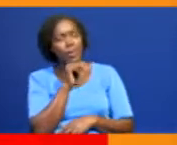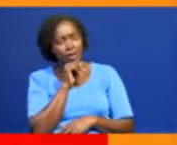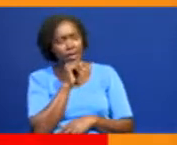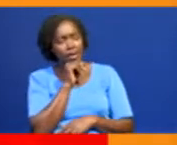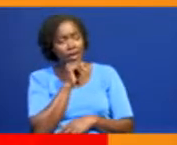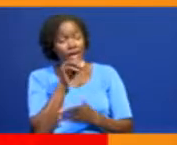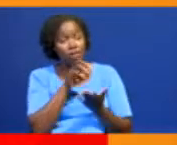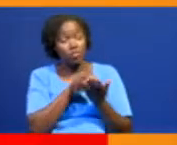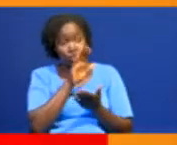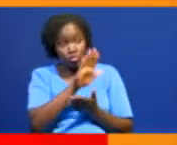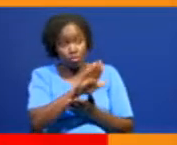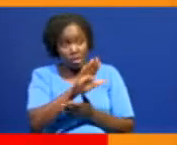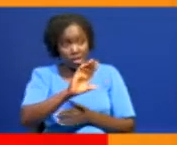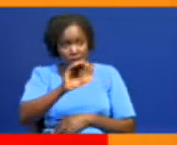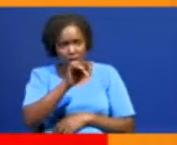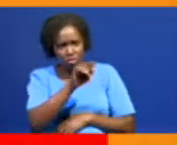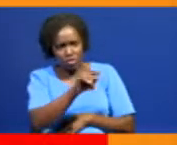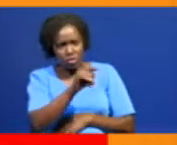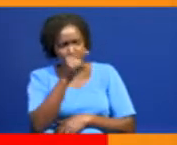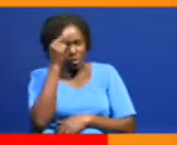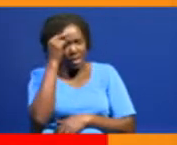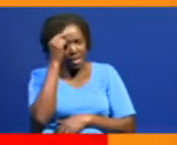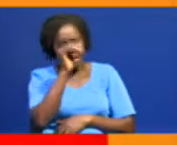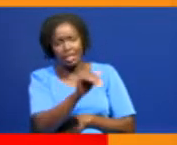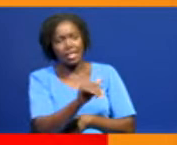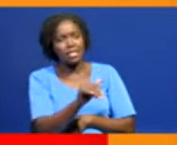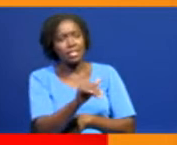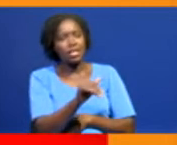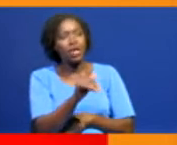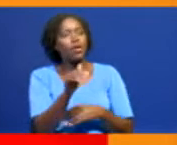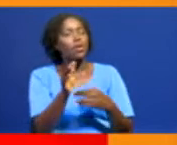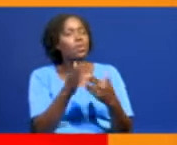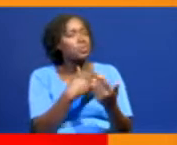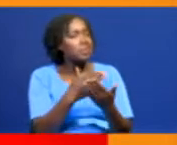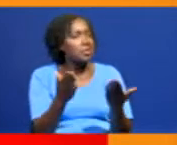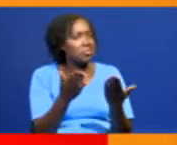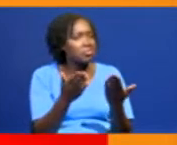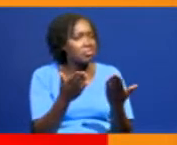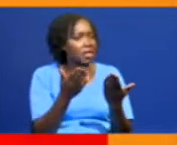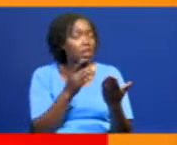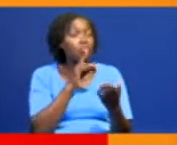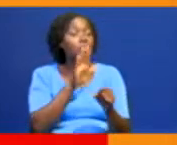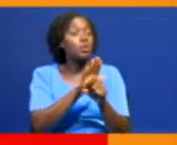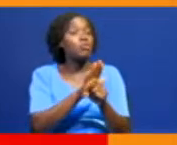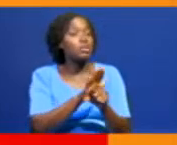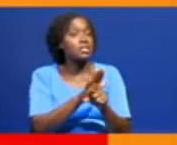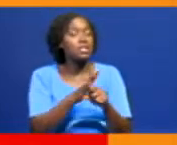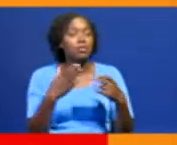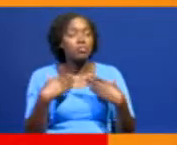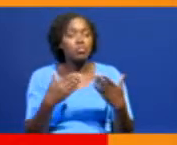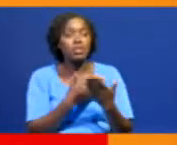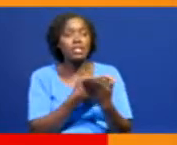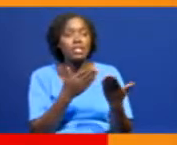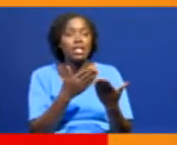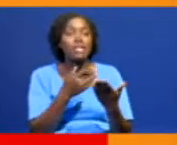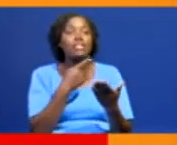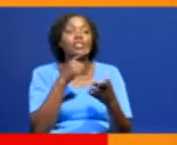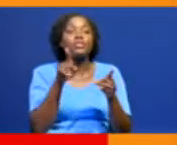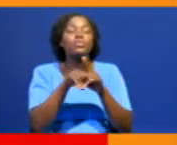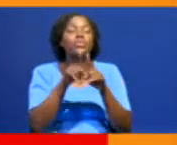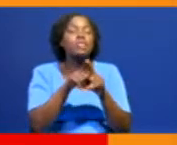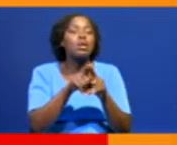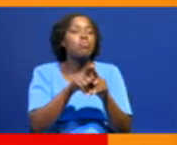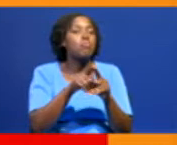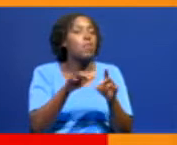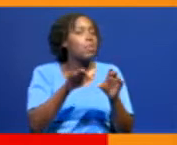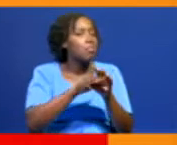ulipo katika kaunti yako, unadhani kwamba yale ambayo yalikuwa yamehaidiwa wenyeji, na wewe pia ukiwa mwenyeji mmoja wa hiyo